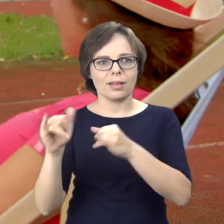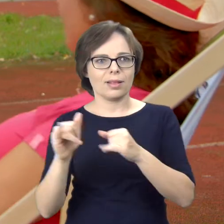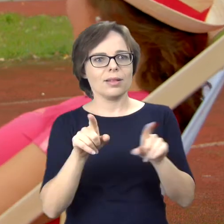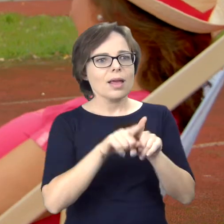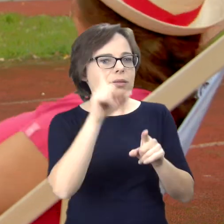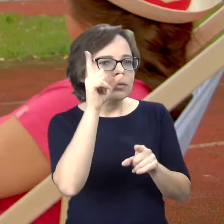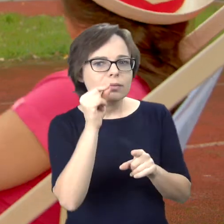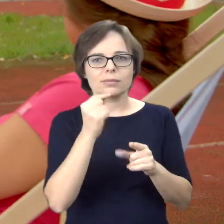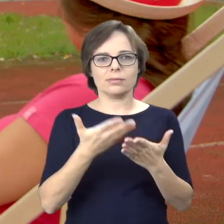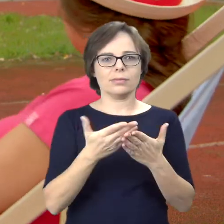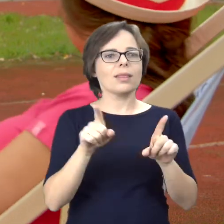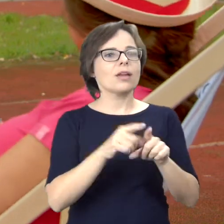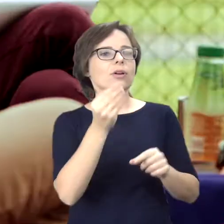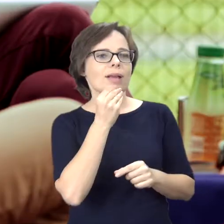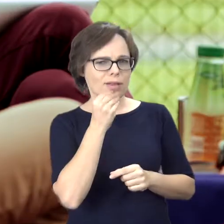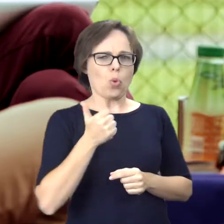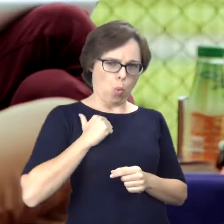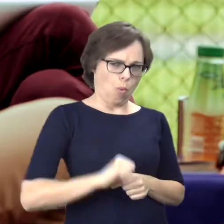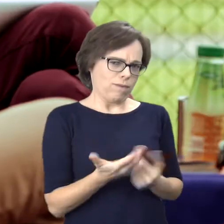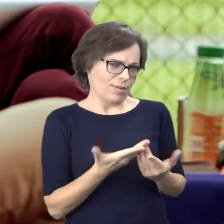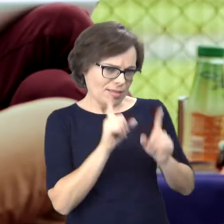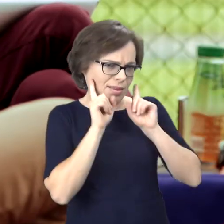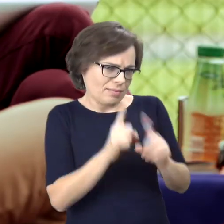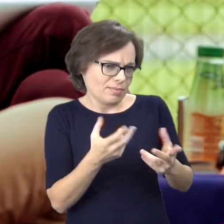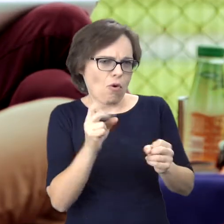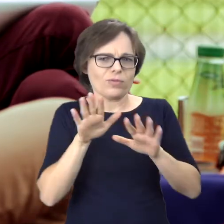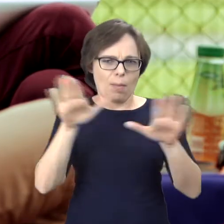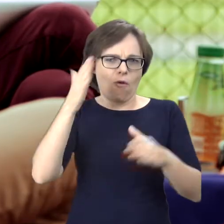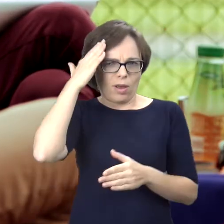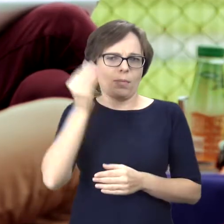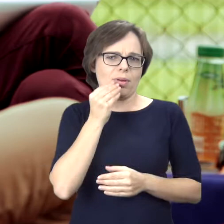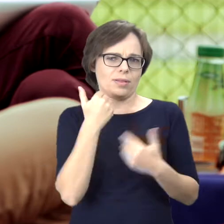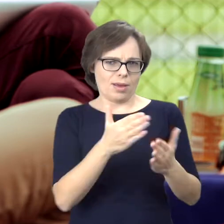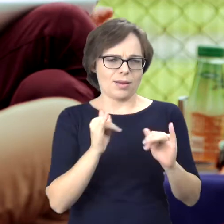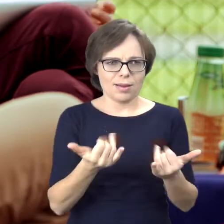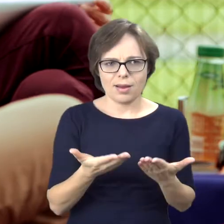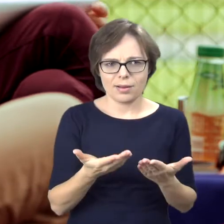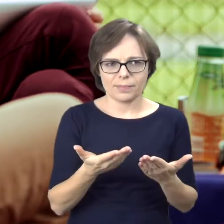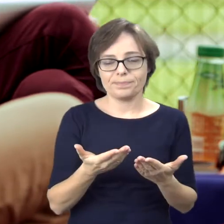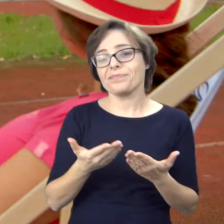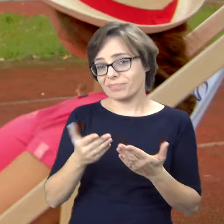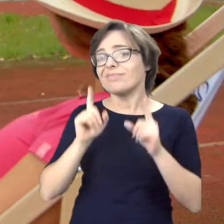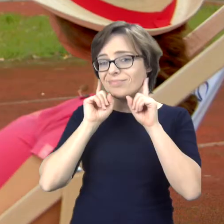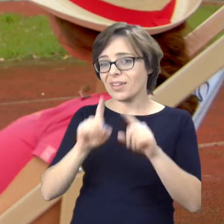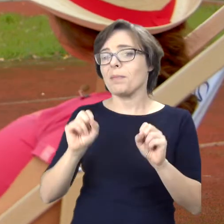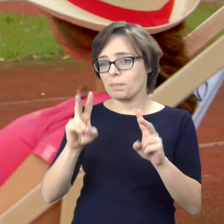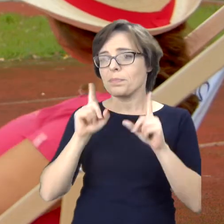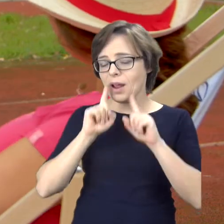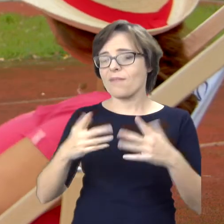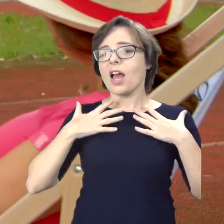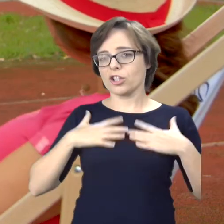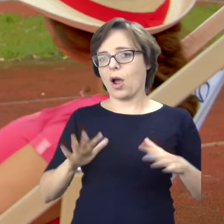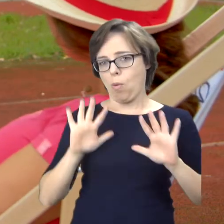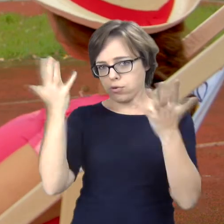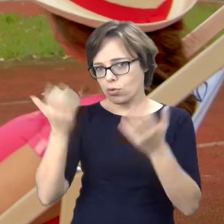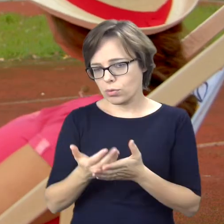no, niedosypianie, gówniane jedzenie, umówmy się, no bo w samolotach jest tak, jak jest. Wiesz, to organizm się buntuje, tak? Ja to przypłaciłem, wiesz, przy